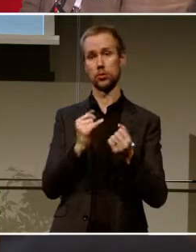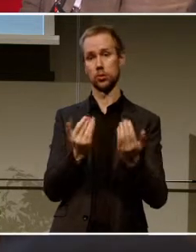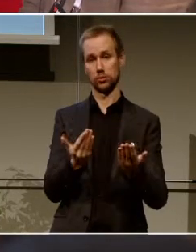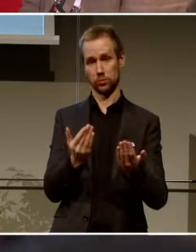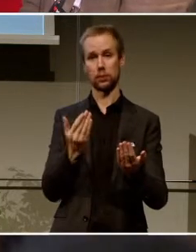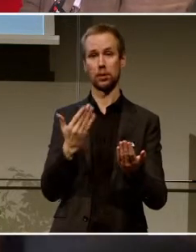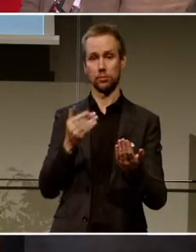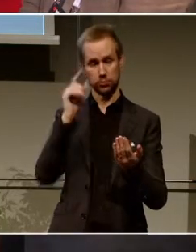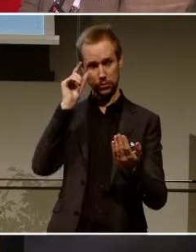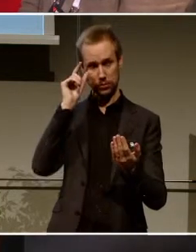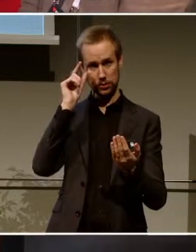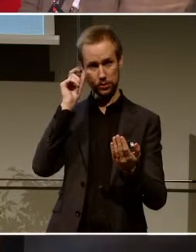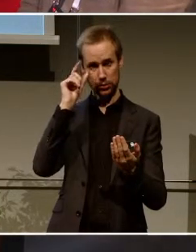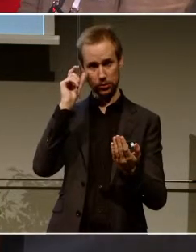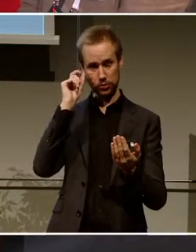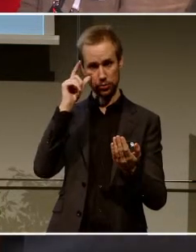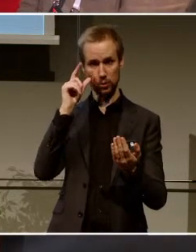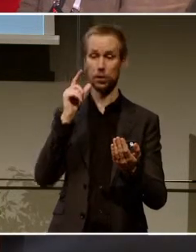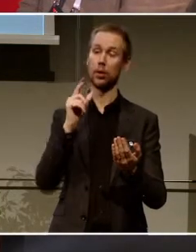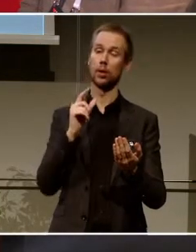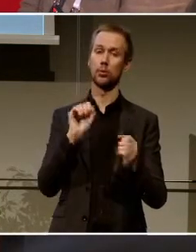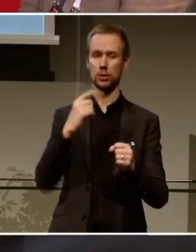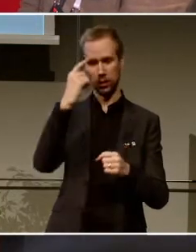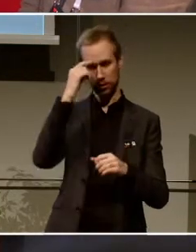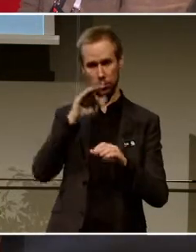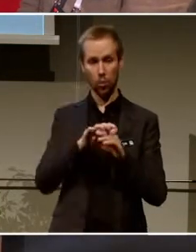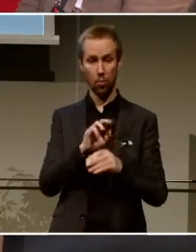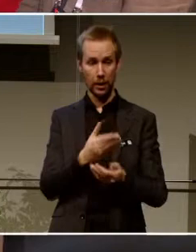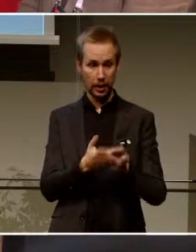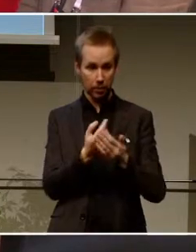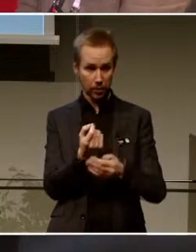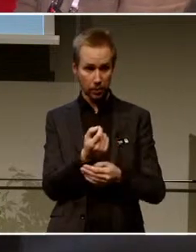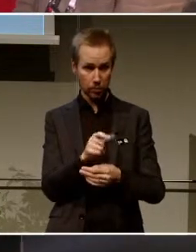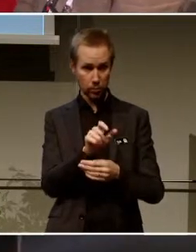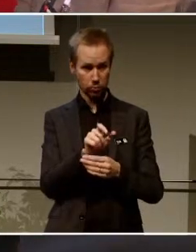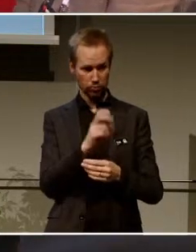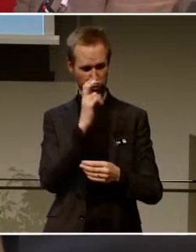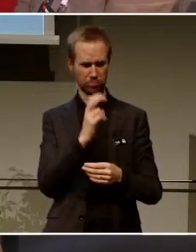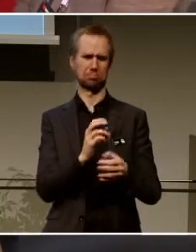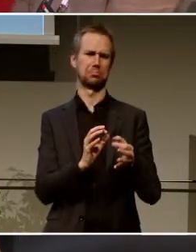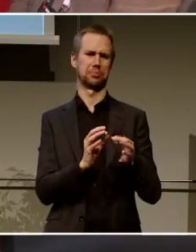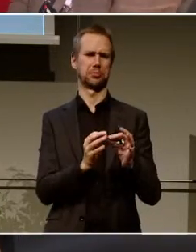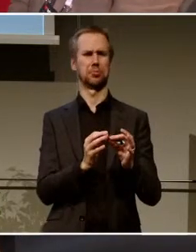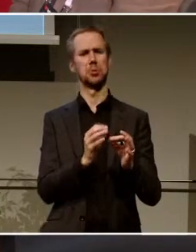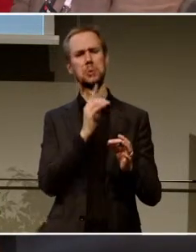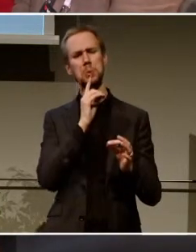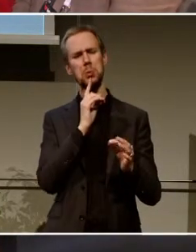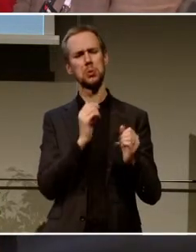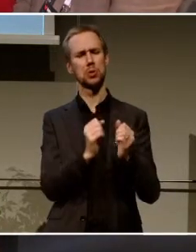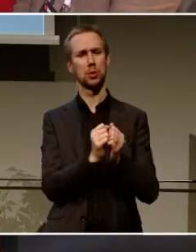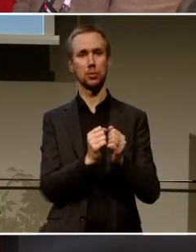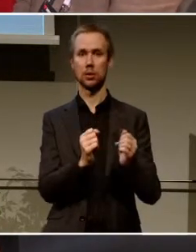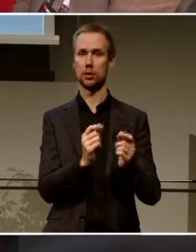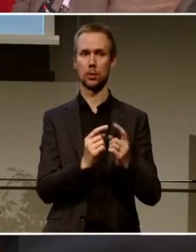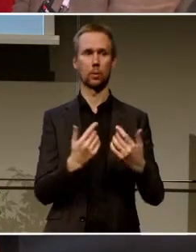sig. Att även om man kanske hjälper någon med en liten grej till synes, så kan det liksom vara ganska avgörande